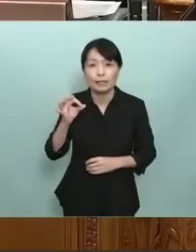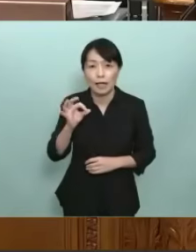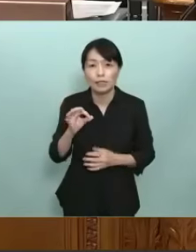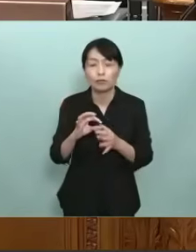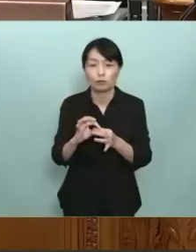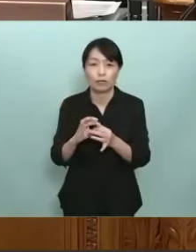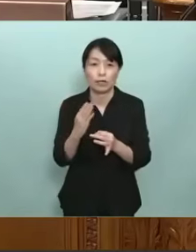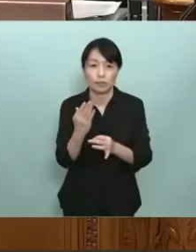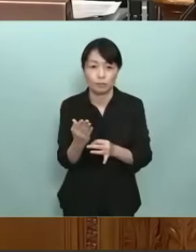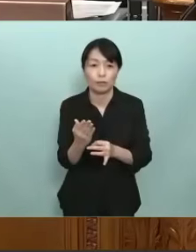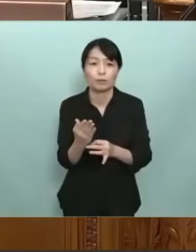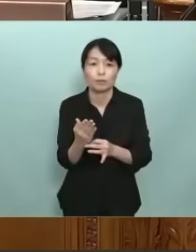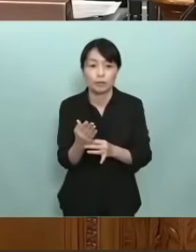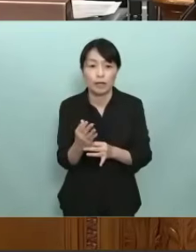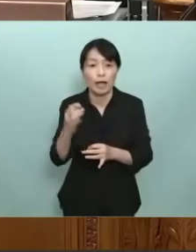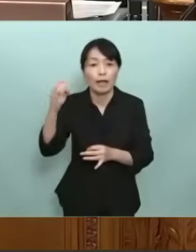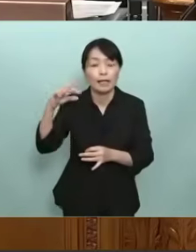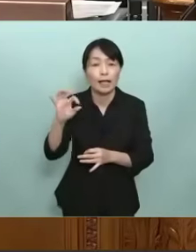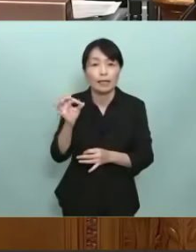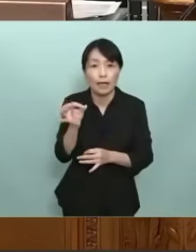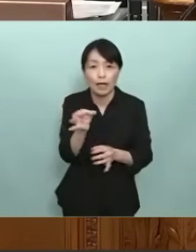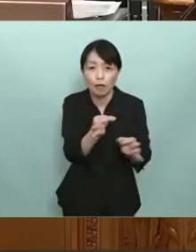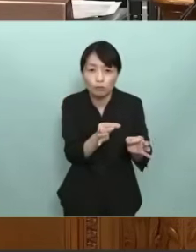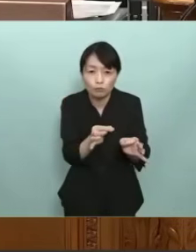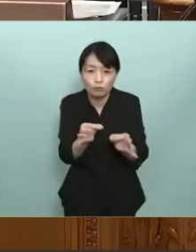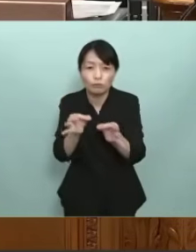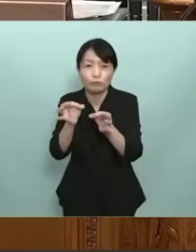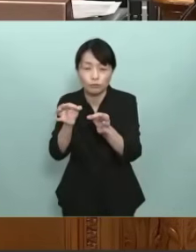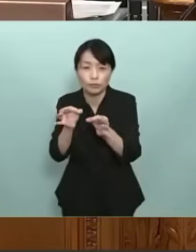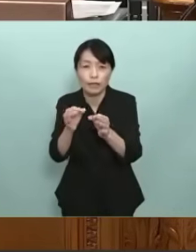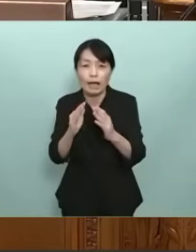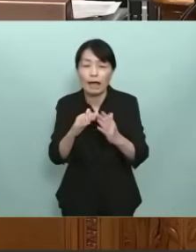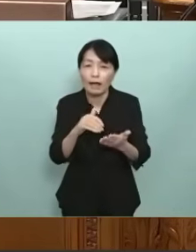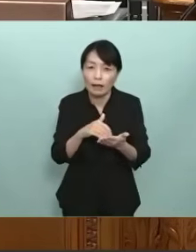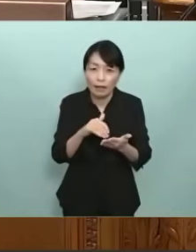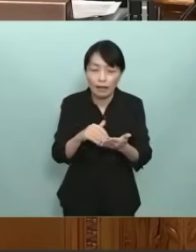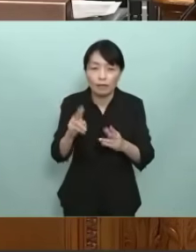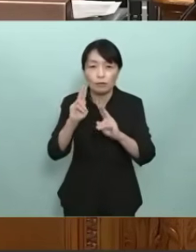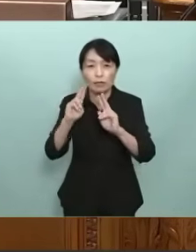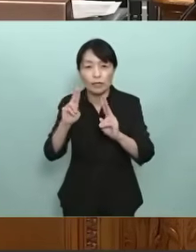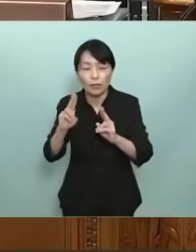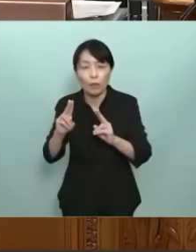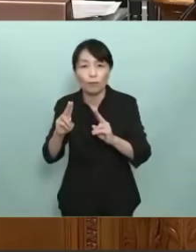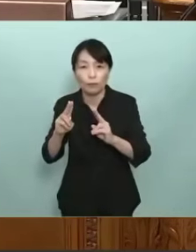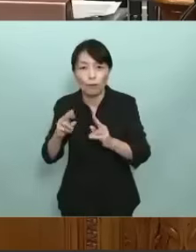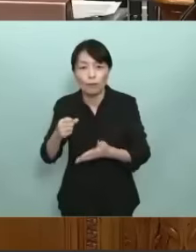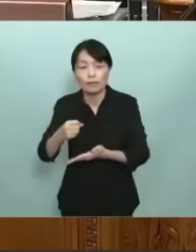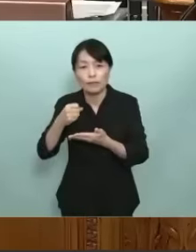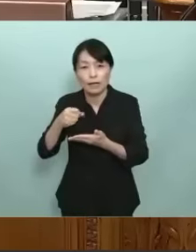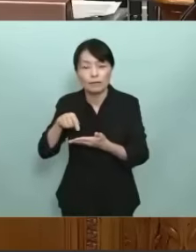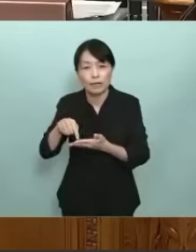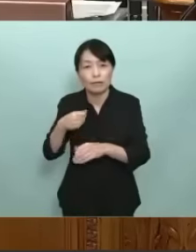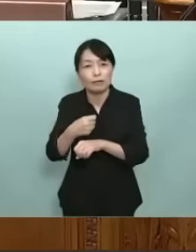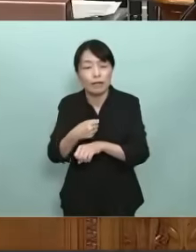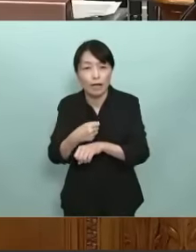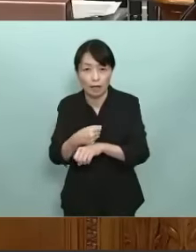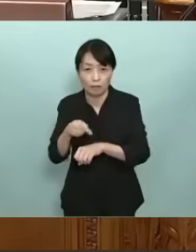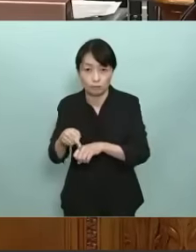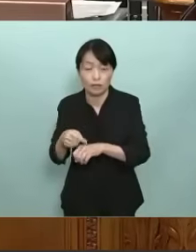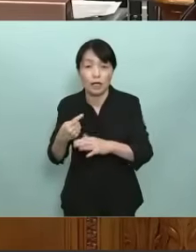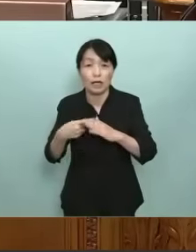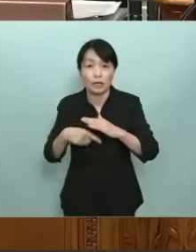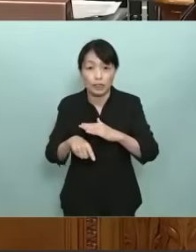伺いします電気代の高等が家計や企業経営を圧迫していますその大きな要因の1つで